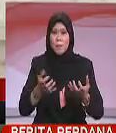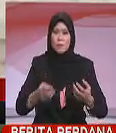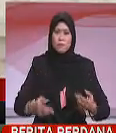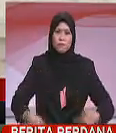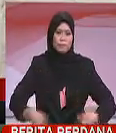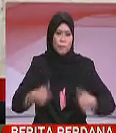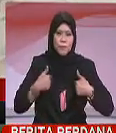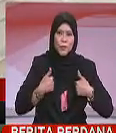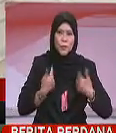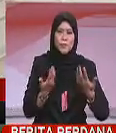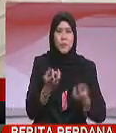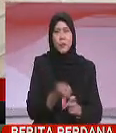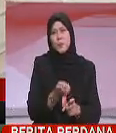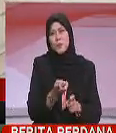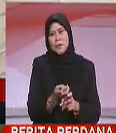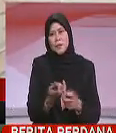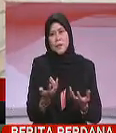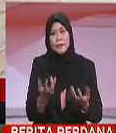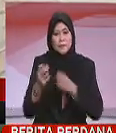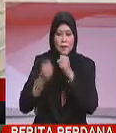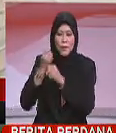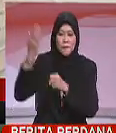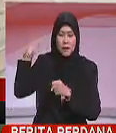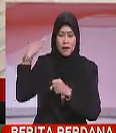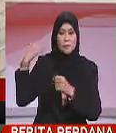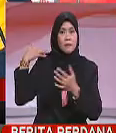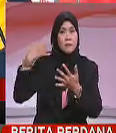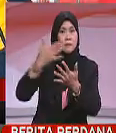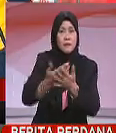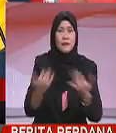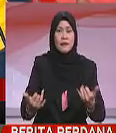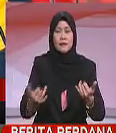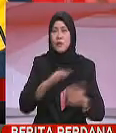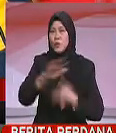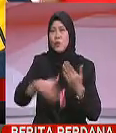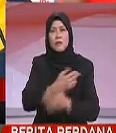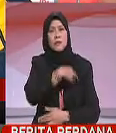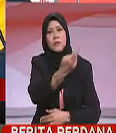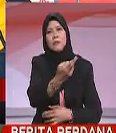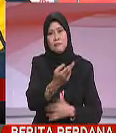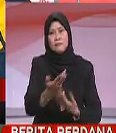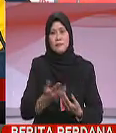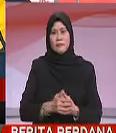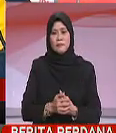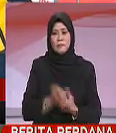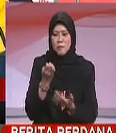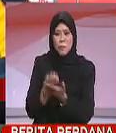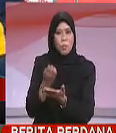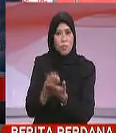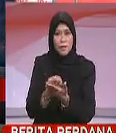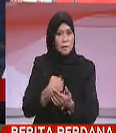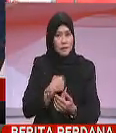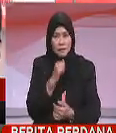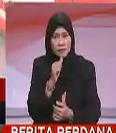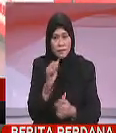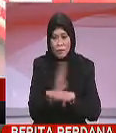dah daripada last year sampai sekarang. We are all lost. Kita punya ekonomi bukan saya juga,